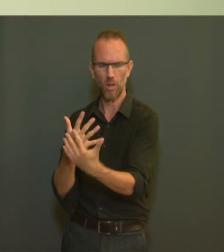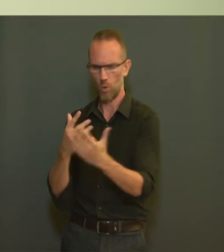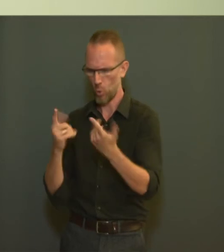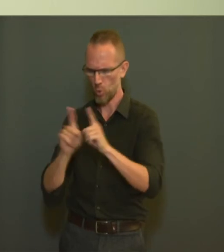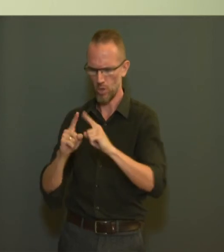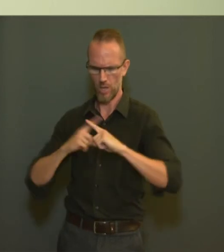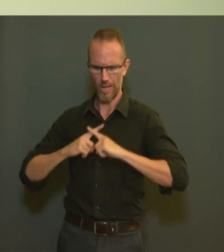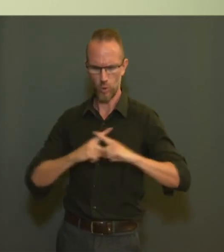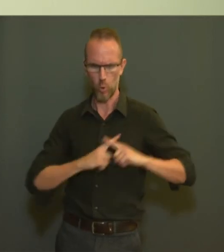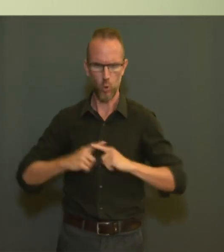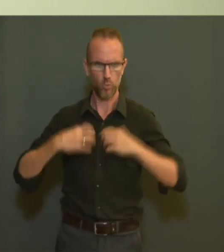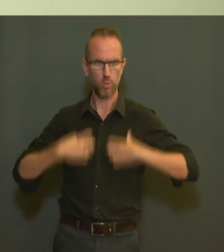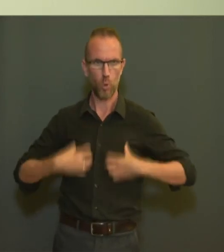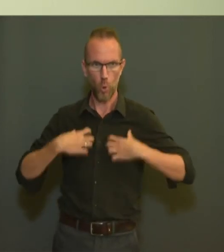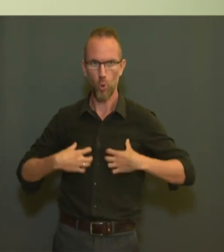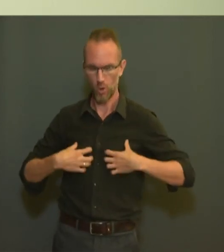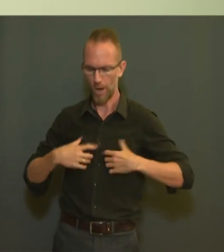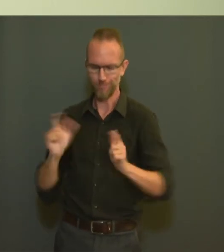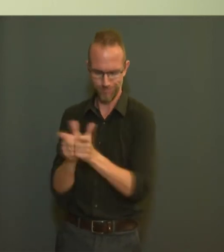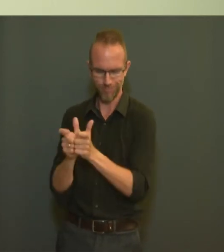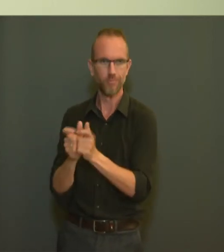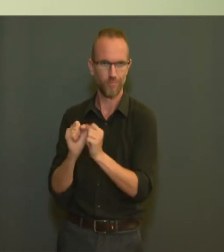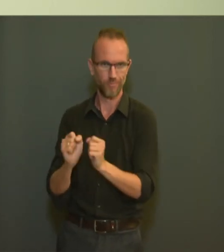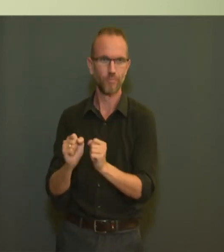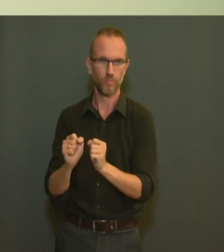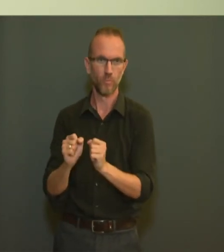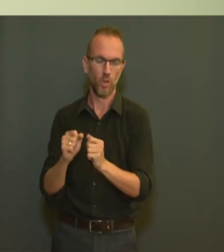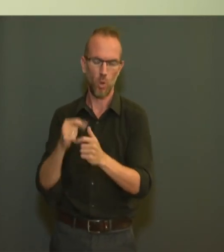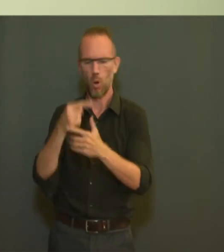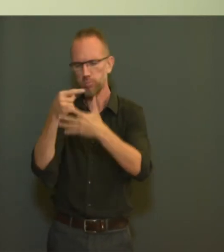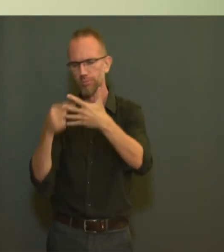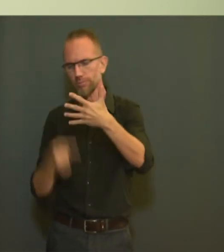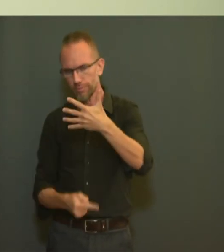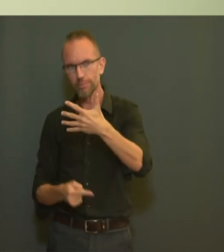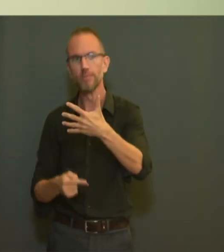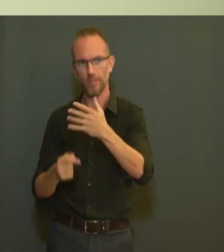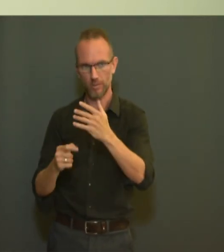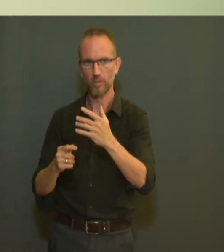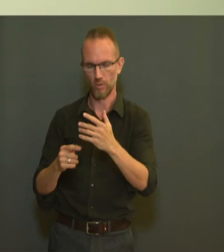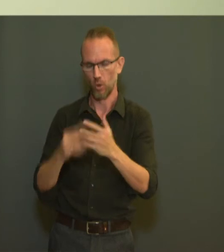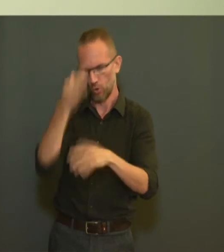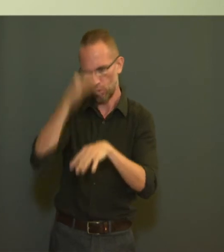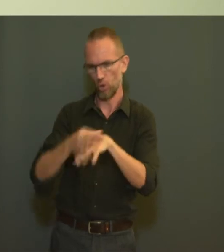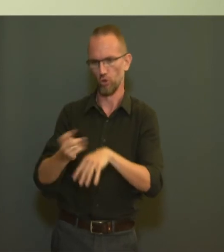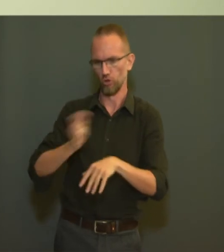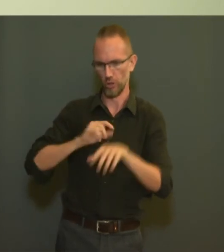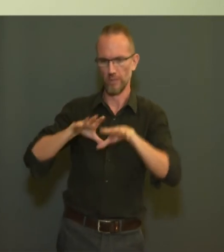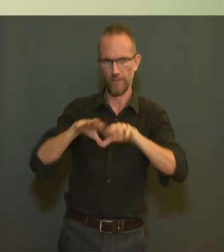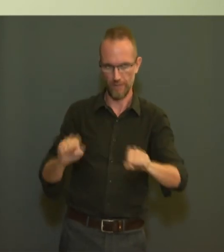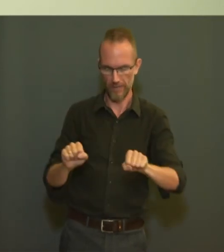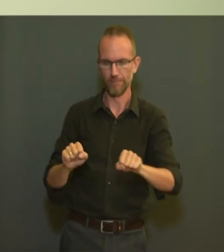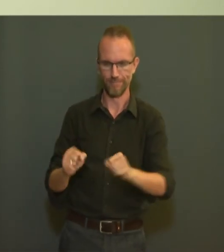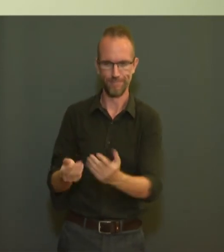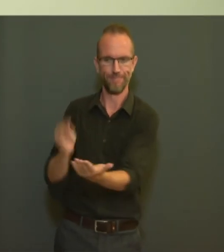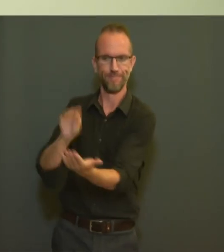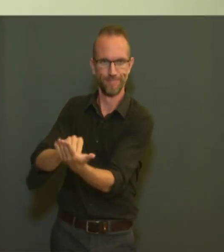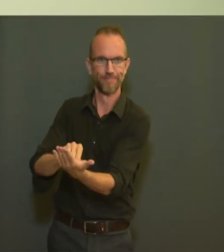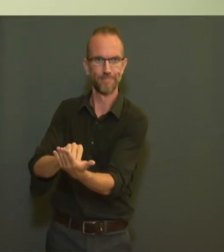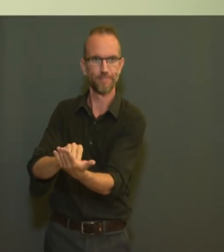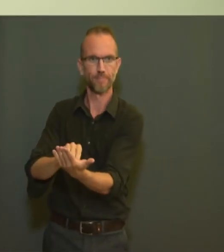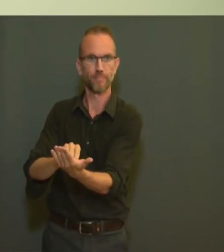autres examens complémentaires en addition. Donc pour le Covid-19, on va avoir le certificat